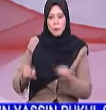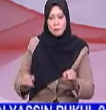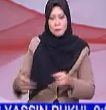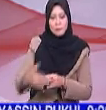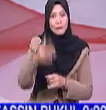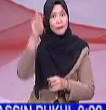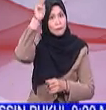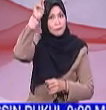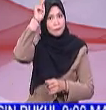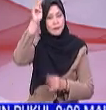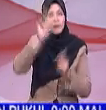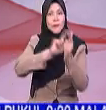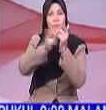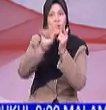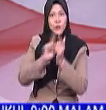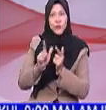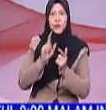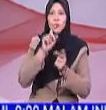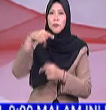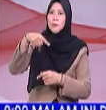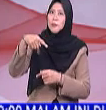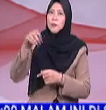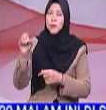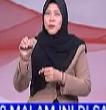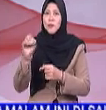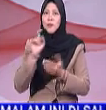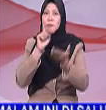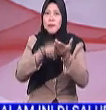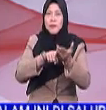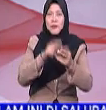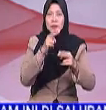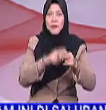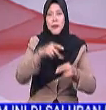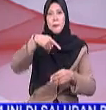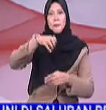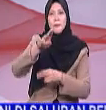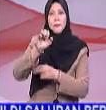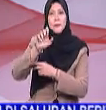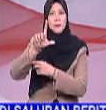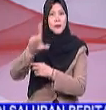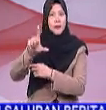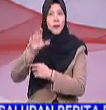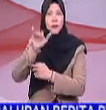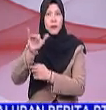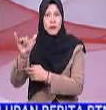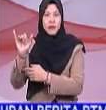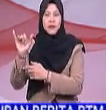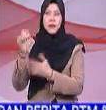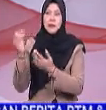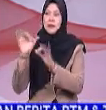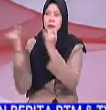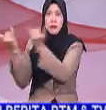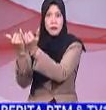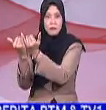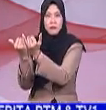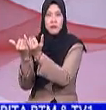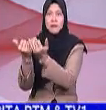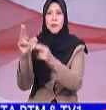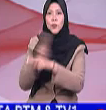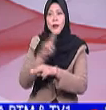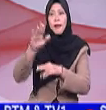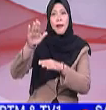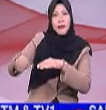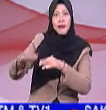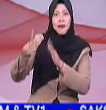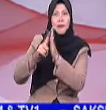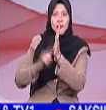Kelantan dengan meluluskan pesanan kerajaan atas penama pembekal YY Indah Enterprise dimiliki Yusnefa Yahya, iaitu adik